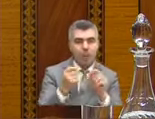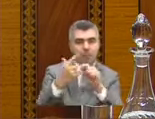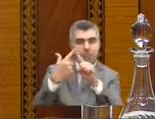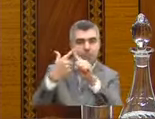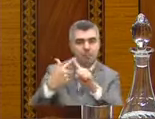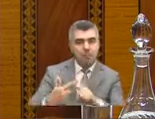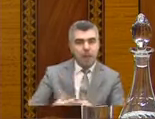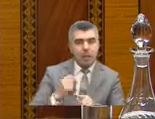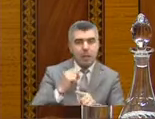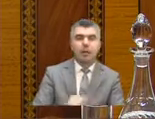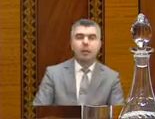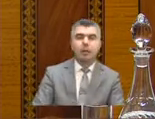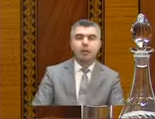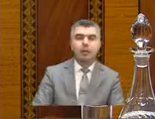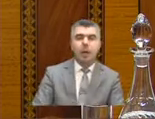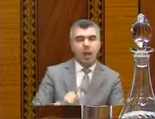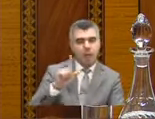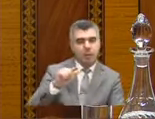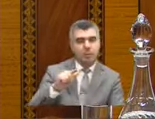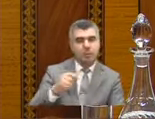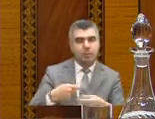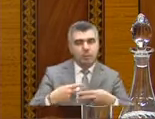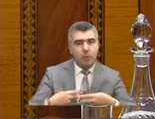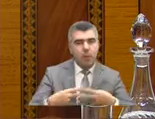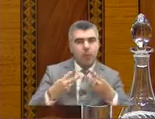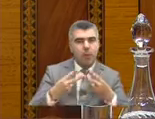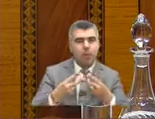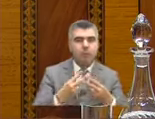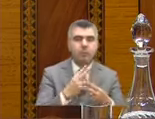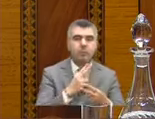مواصلة تنزيل الإصلاح الشمولي للمنظومة